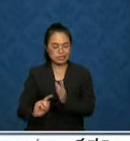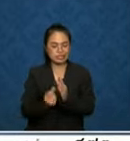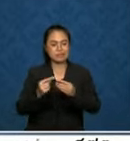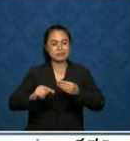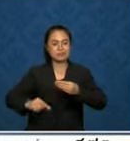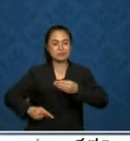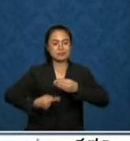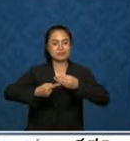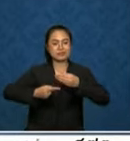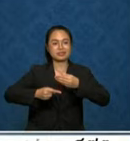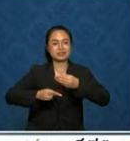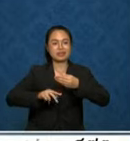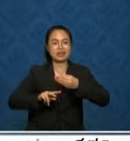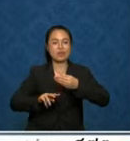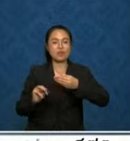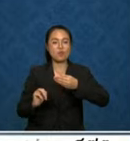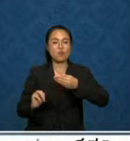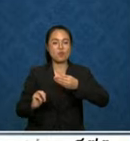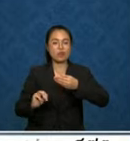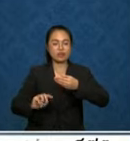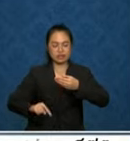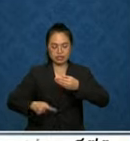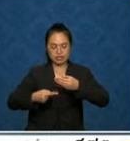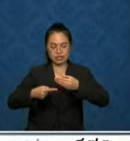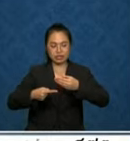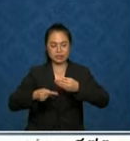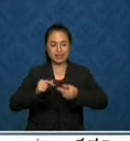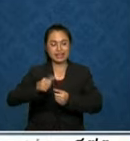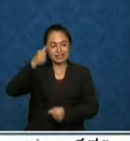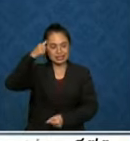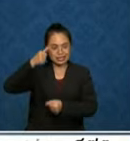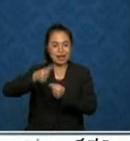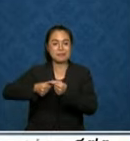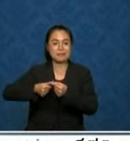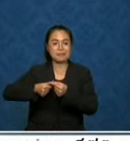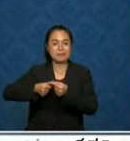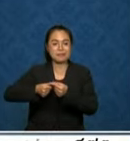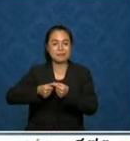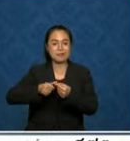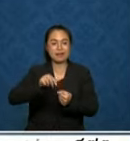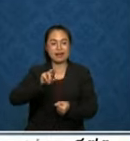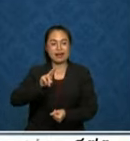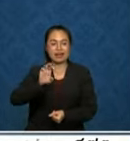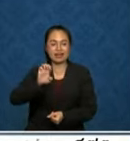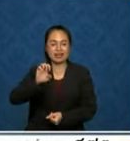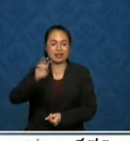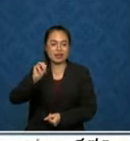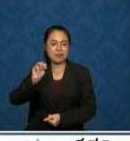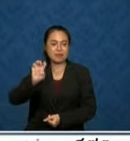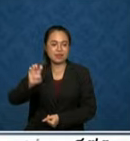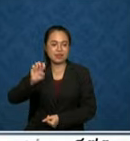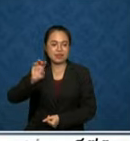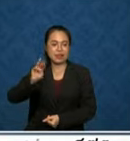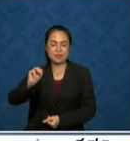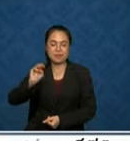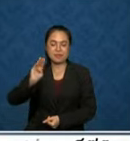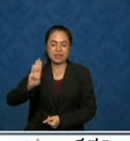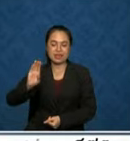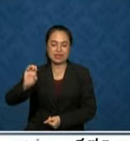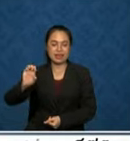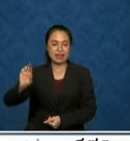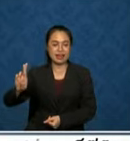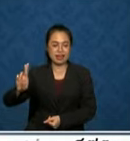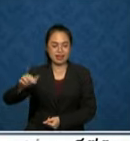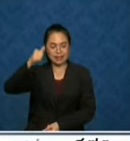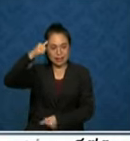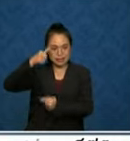การเรียนรู้ของมนุษย์ขั้นต้นที่สุดจะเป็นเรื่องของการจดจำค่ะท่านประธานใช้ความจำเพื่อค้นหานิยามข้อเท็จจริงทบทวน